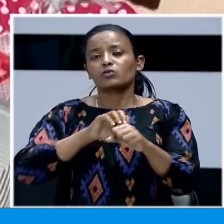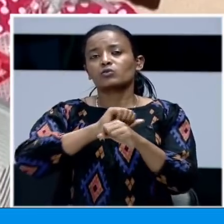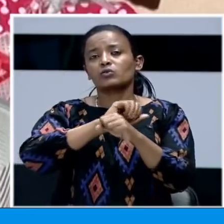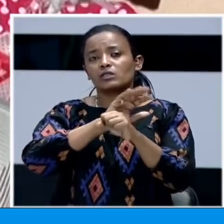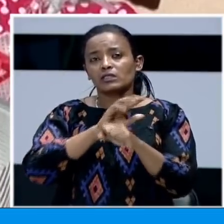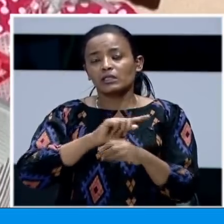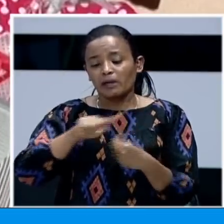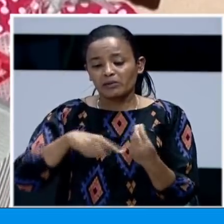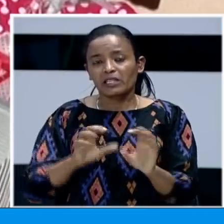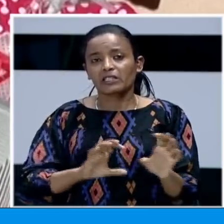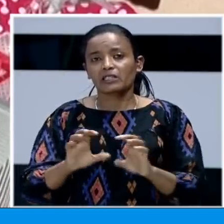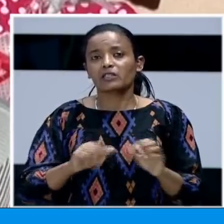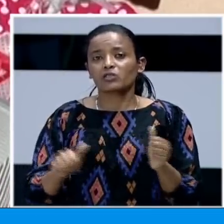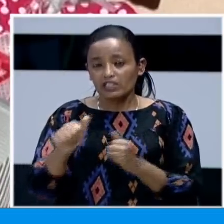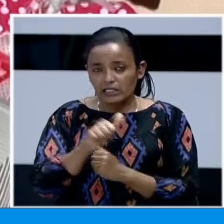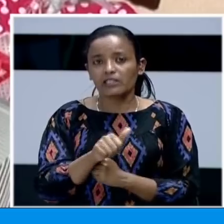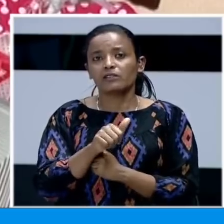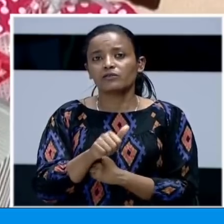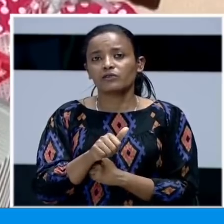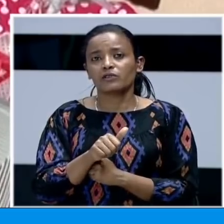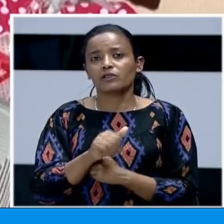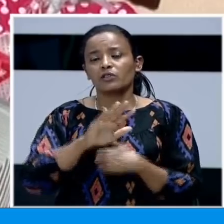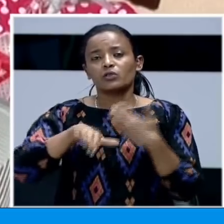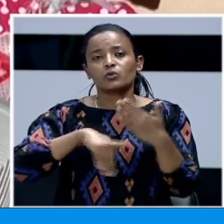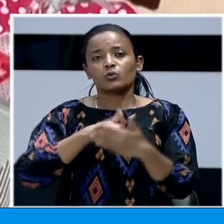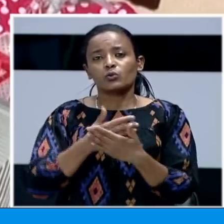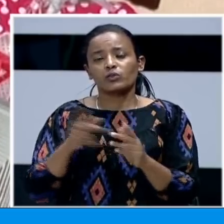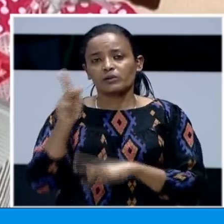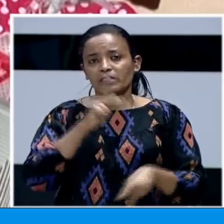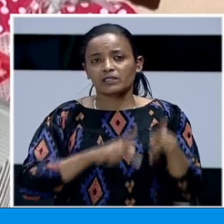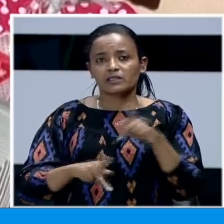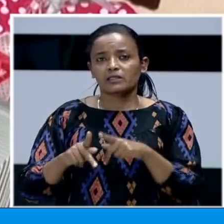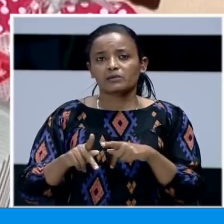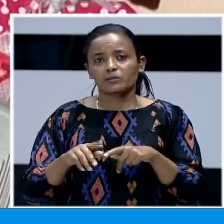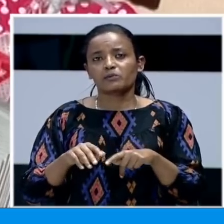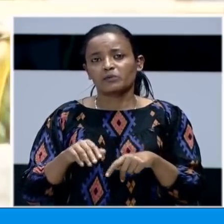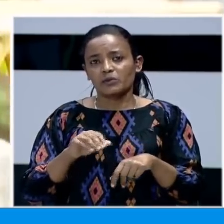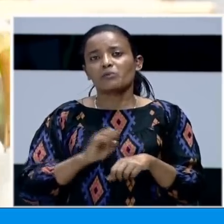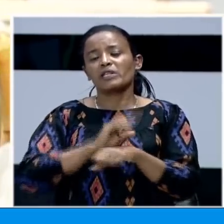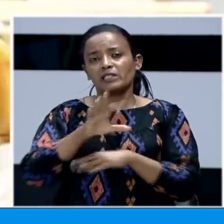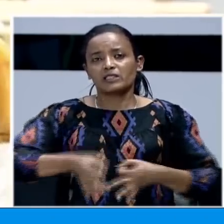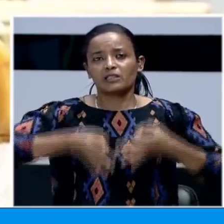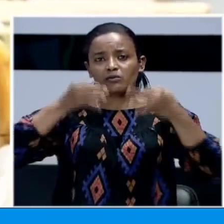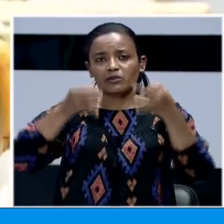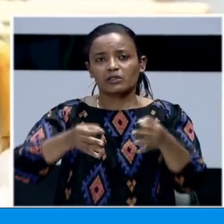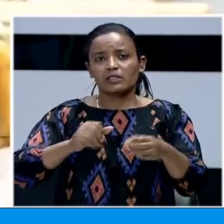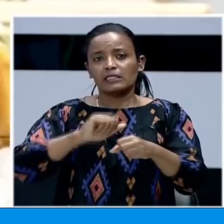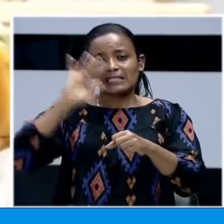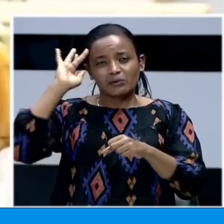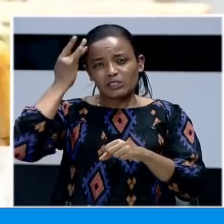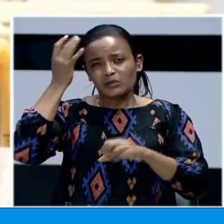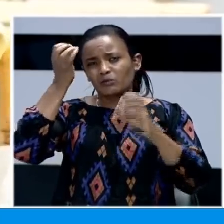نیزالنا کم گیر نخالف کل نخل حورت سه مال اقتای کحلفی خال کشام حمام کردن